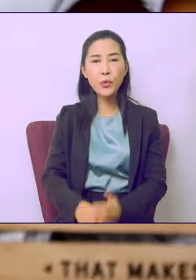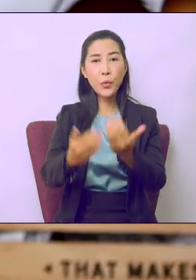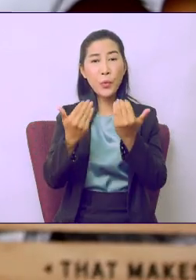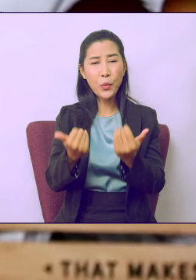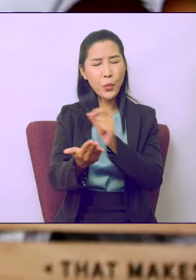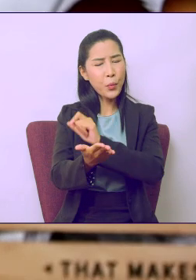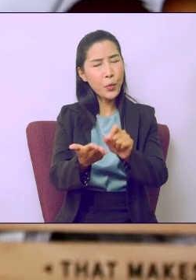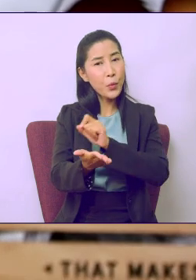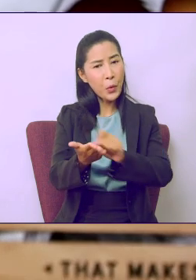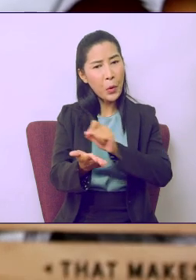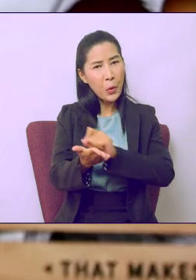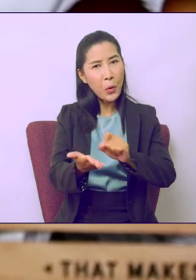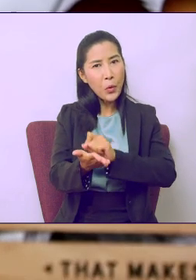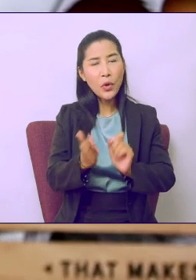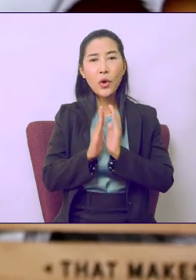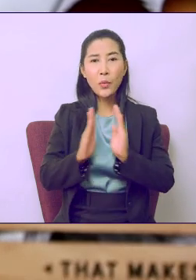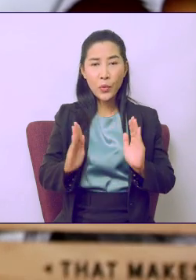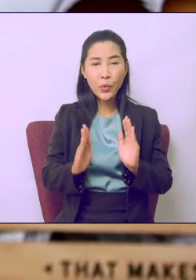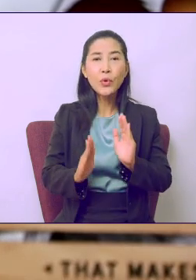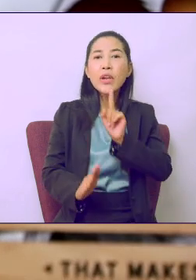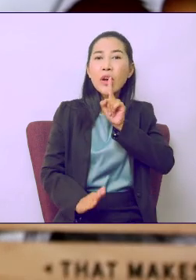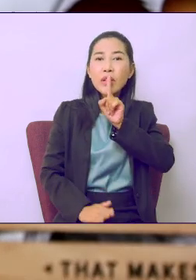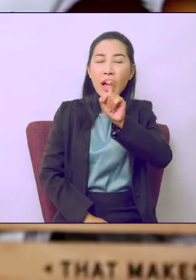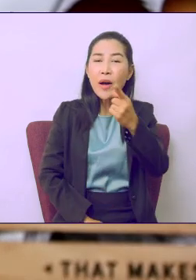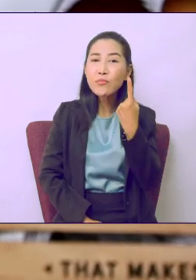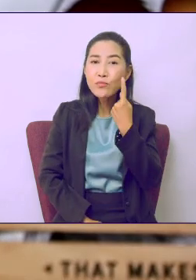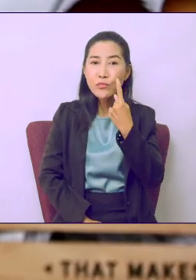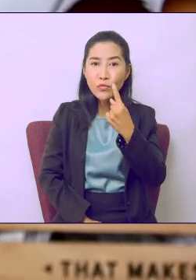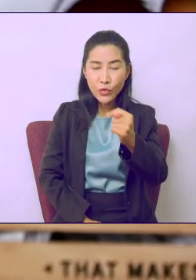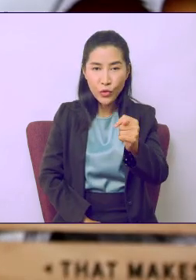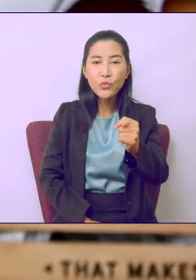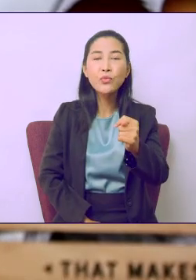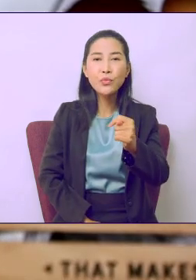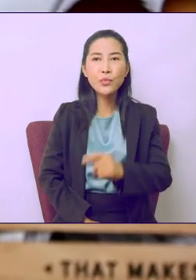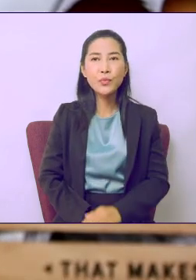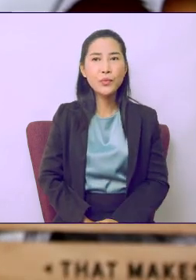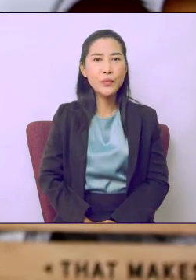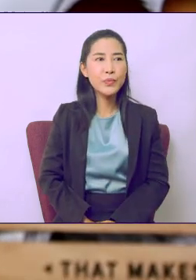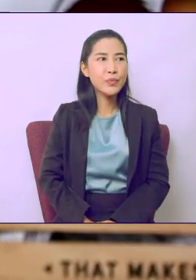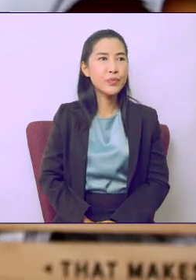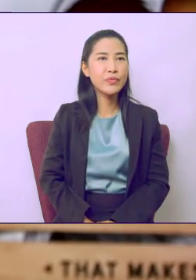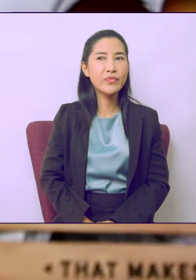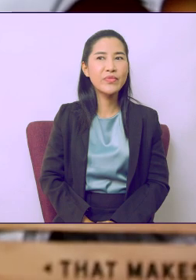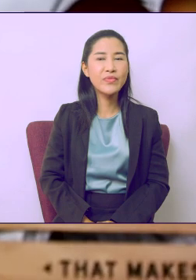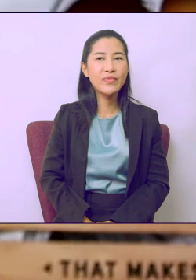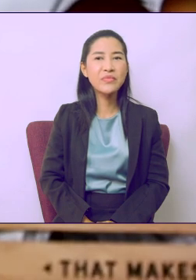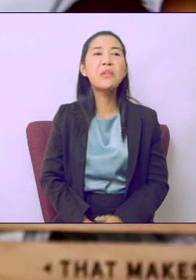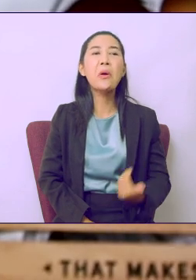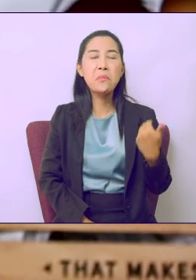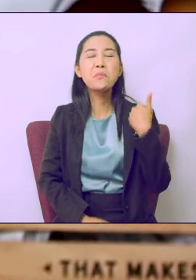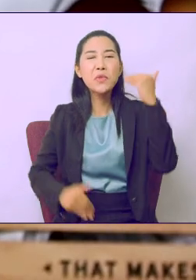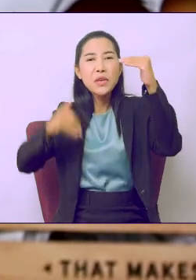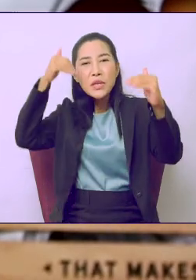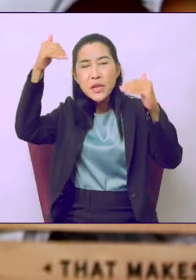เนาะก็ขอบคุณมากเลยเดี๋ยวเราถามตอบกันนะครับแล้วเดี๋ยวเดี๋ยวออเดี๋ยวขอโทษครับเดี๋ยวต้องเป็น workshop